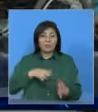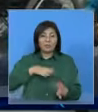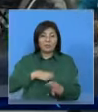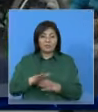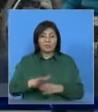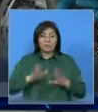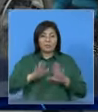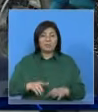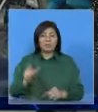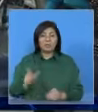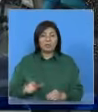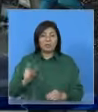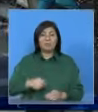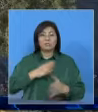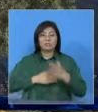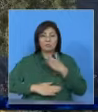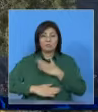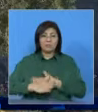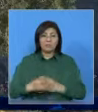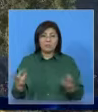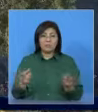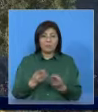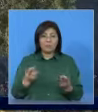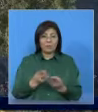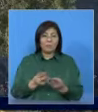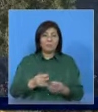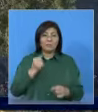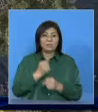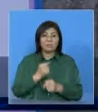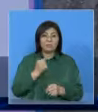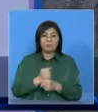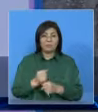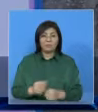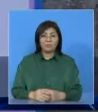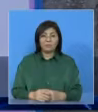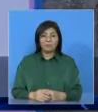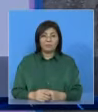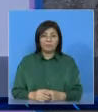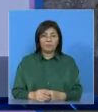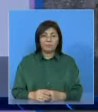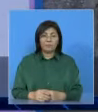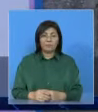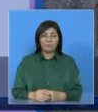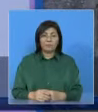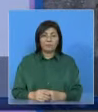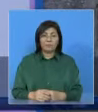и остальных людей с ограниченными возможностями необходимыми средствами. Жасан Жалбаков, Миржан Аманжолов, телеканал Актобе.